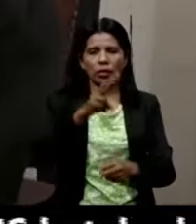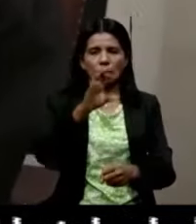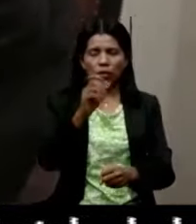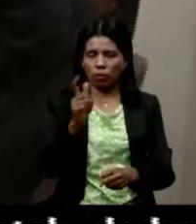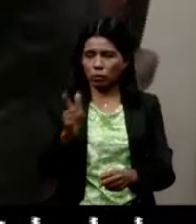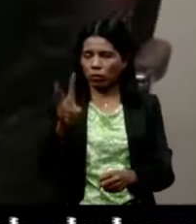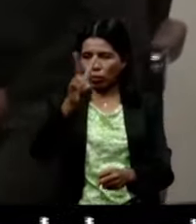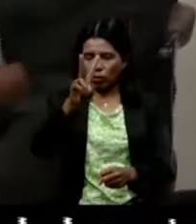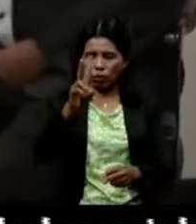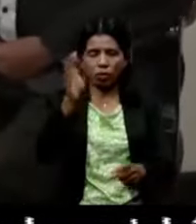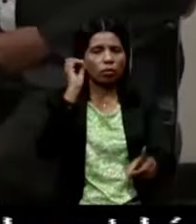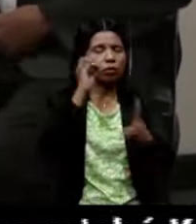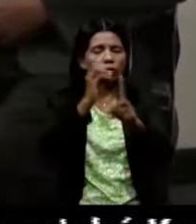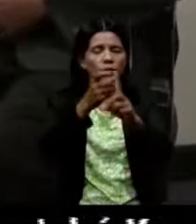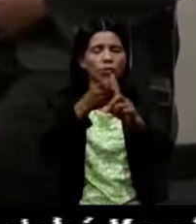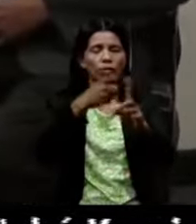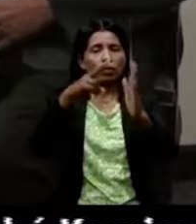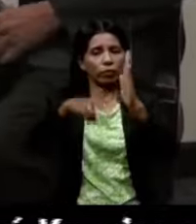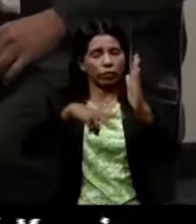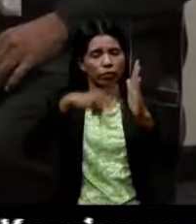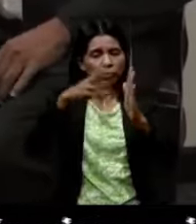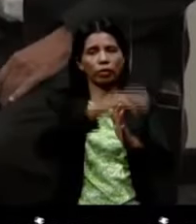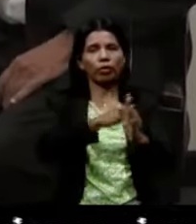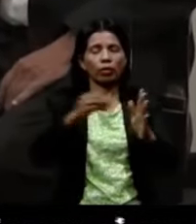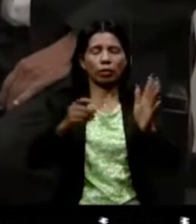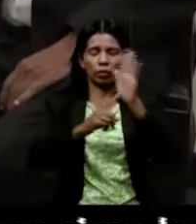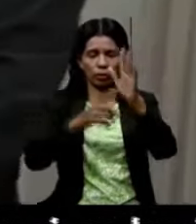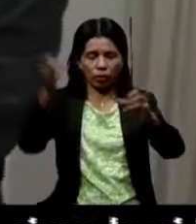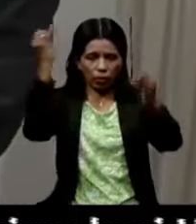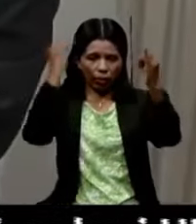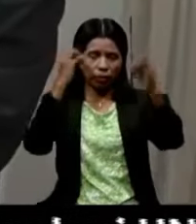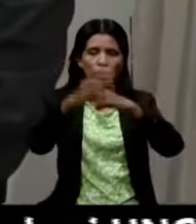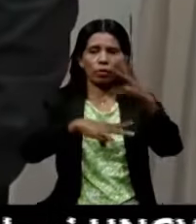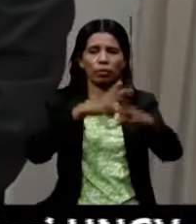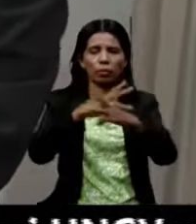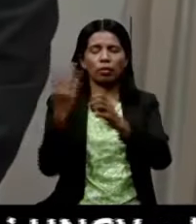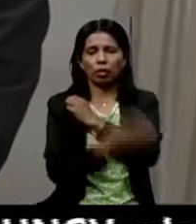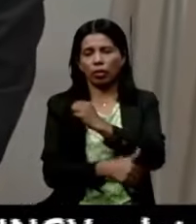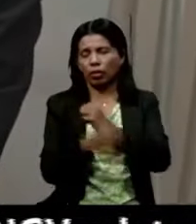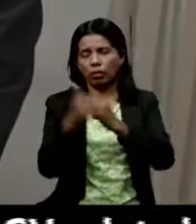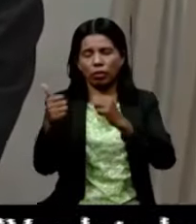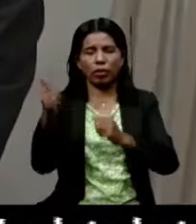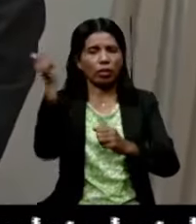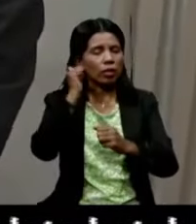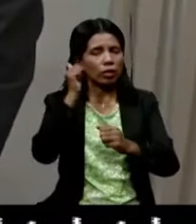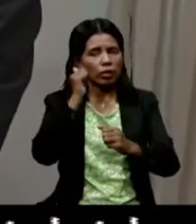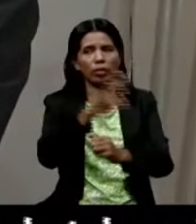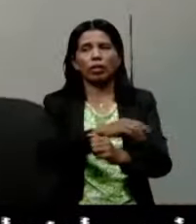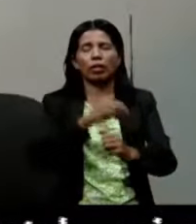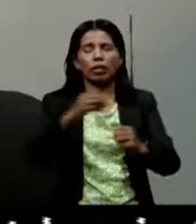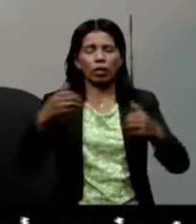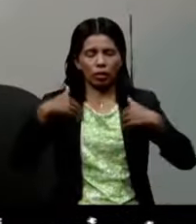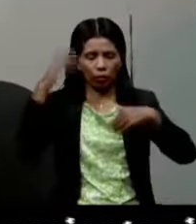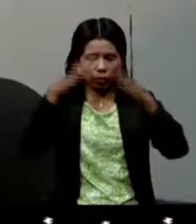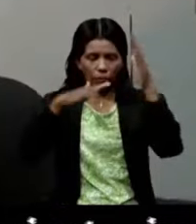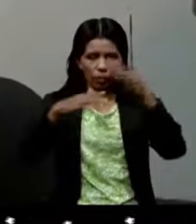Objetivo si filme dokumentari une bele sa inspirasaun ida ba mundu liu-liu ba nasaun siri ya sudeste asiatiku nebe ia konflitu